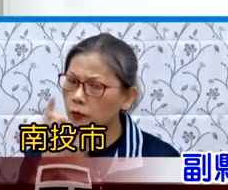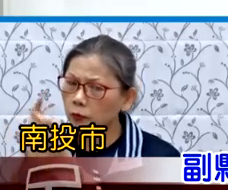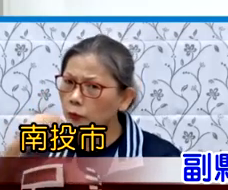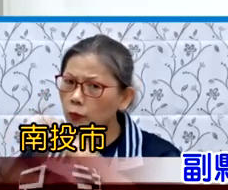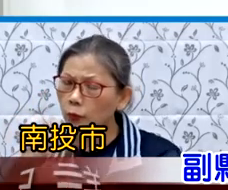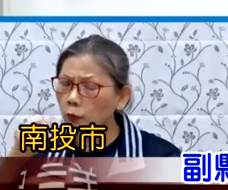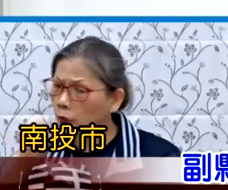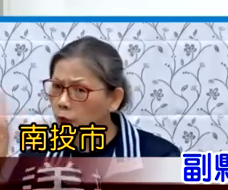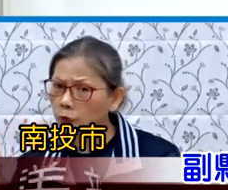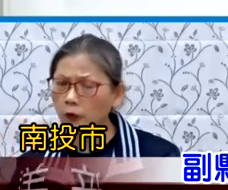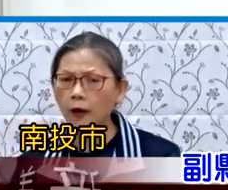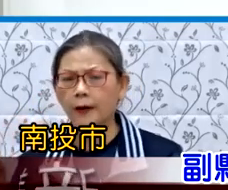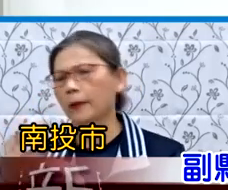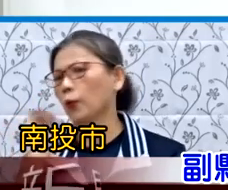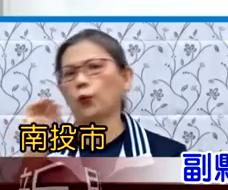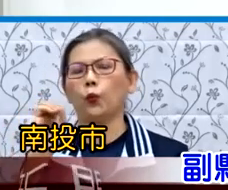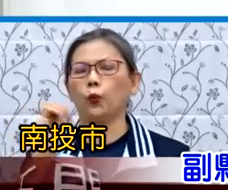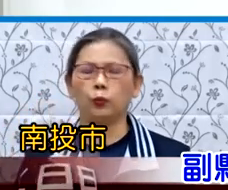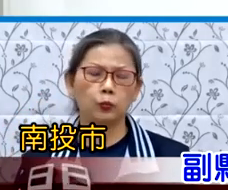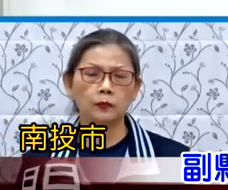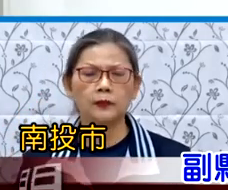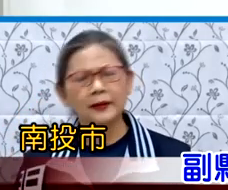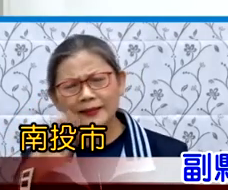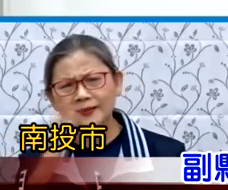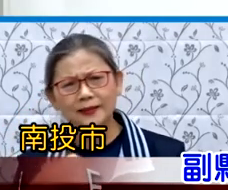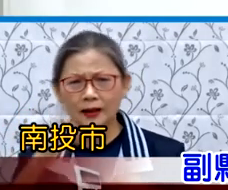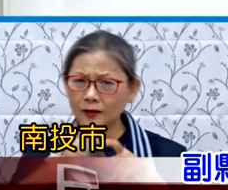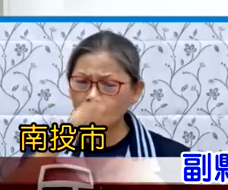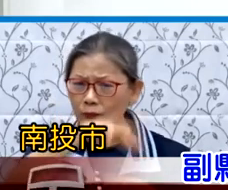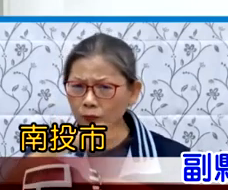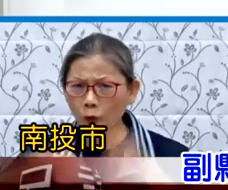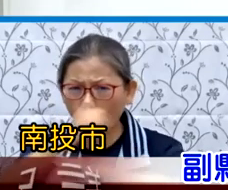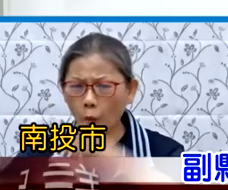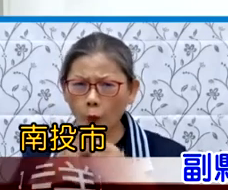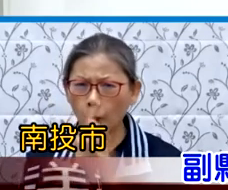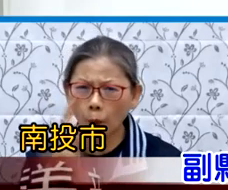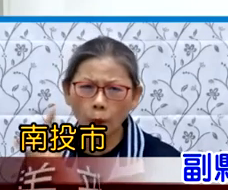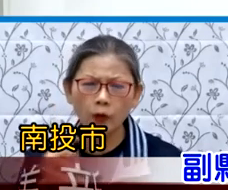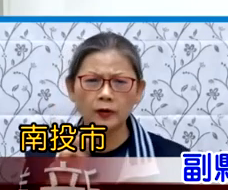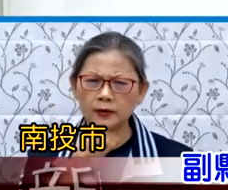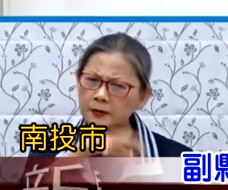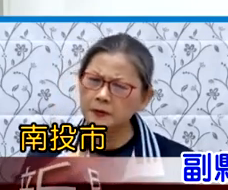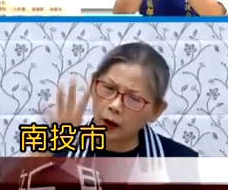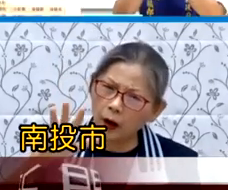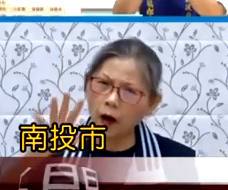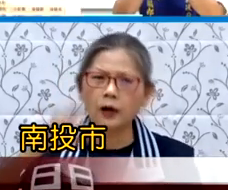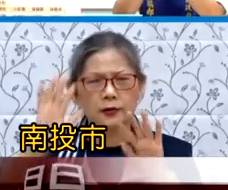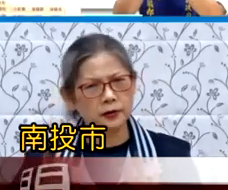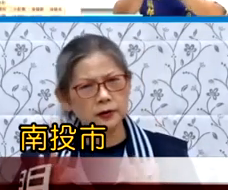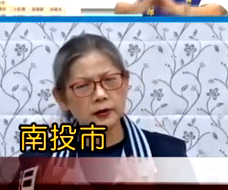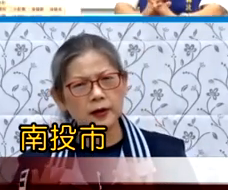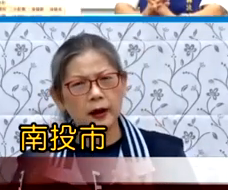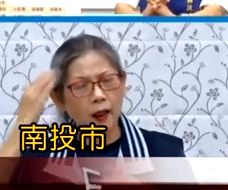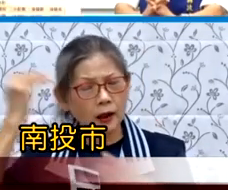面目前是没有哈，不过在公共场所的活动时有几个地点哦。 针对这三